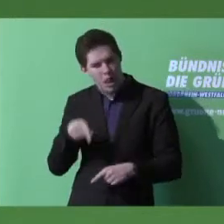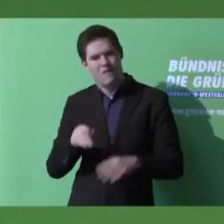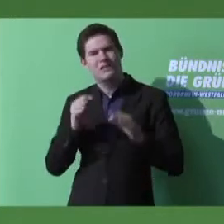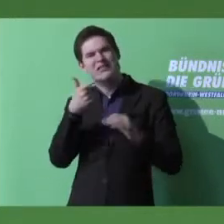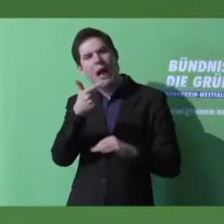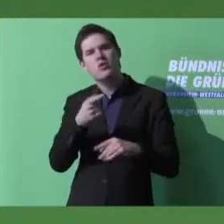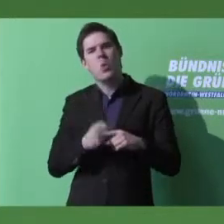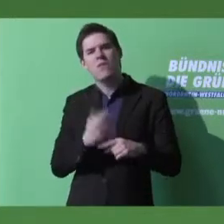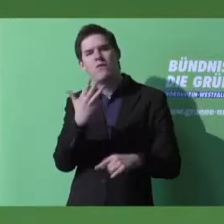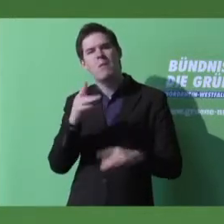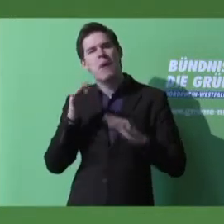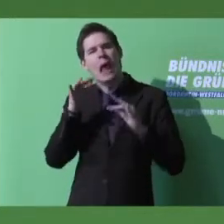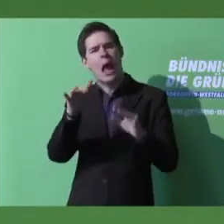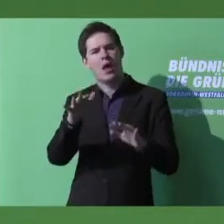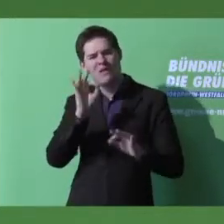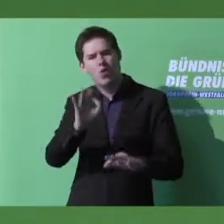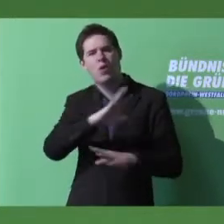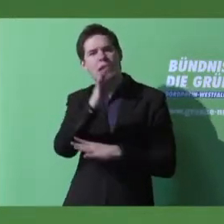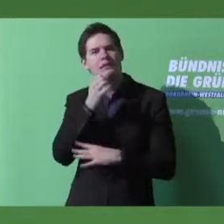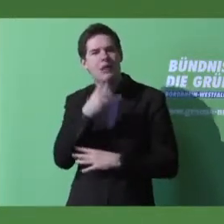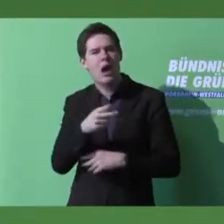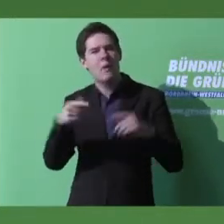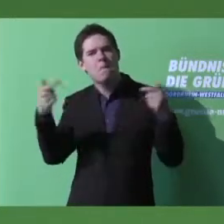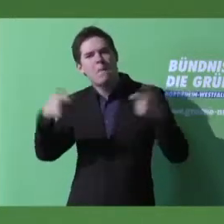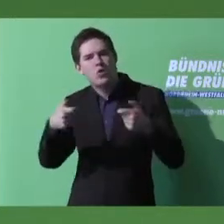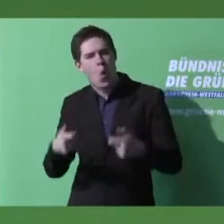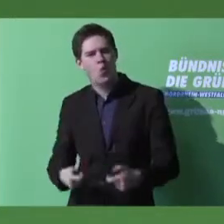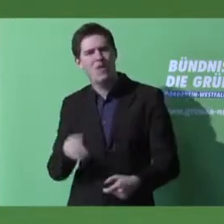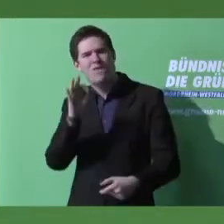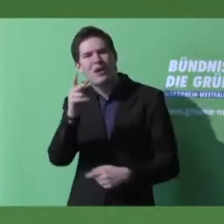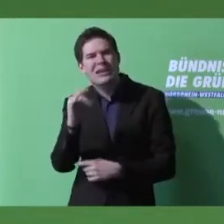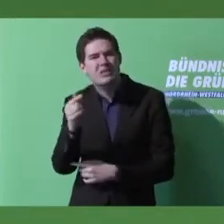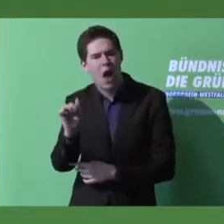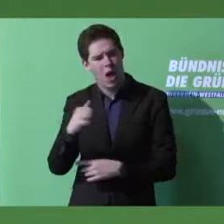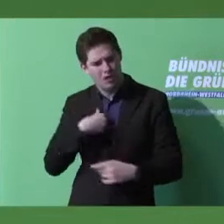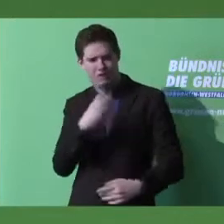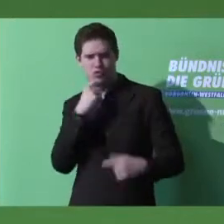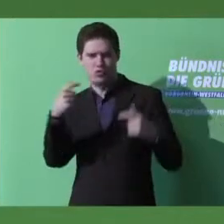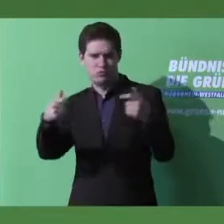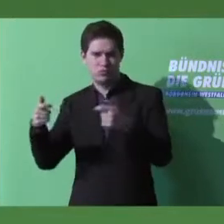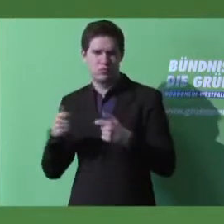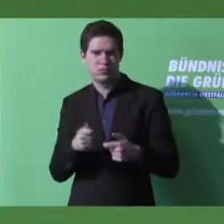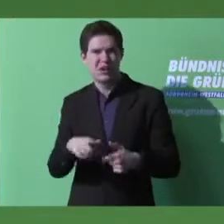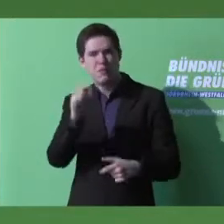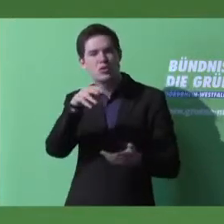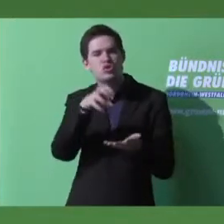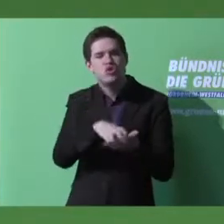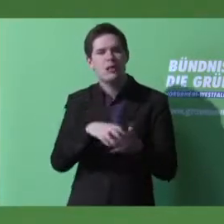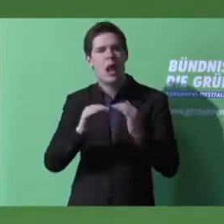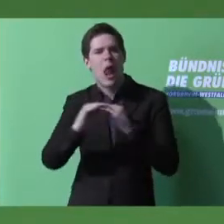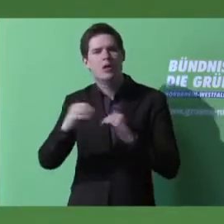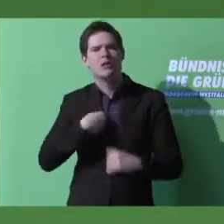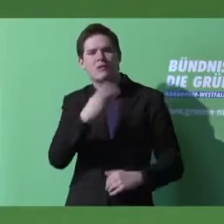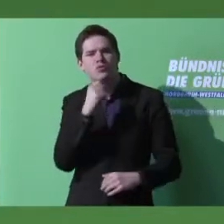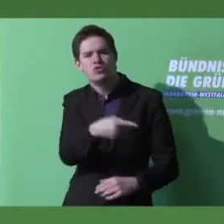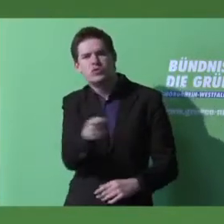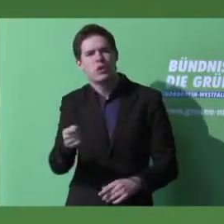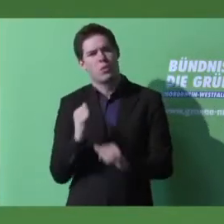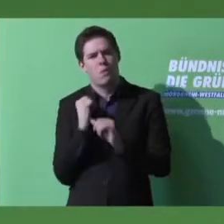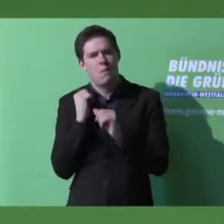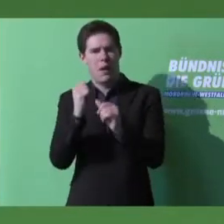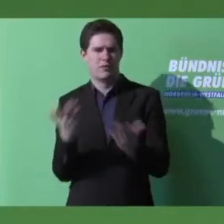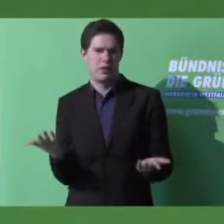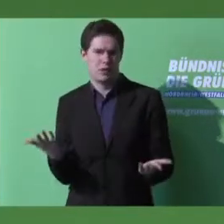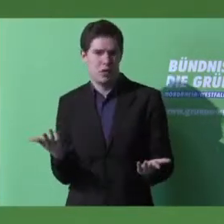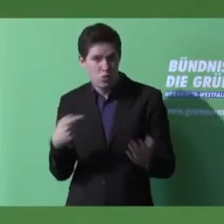in Ganztagsbetreuung und Kitas einbringen. Wir wollen Städte und Länder entlasten durch solche Maßnahmen.